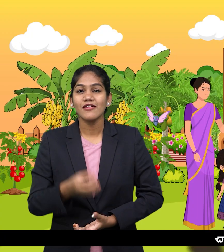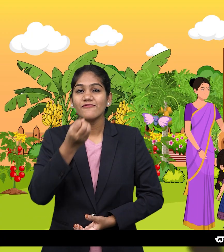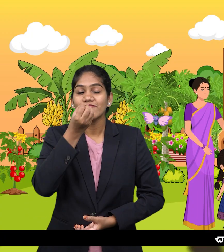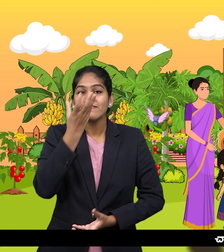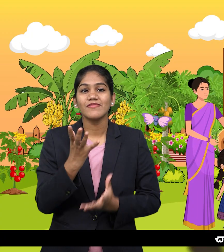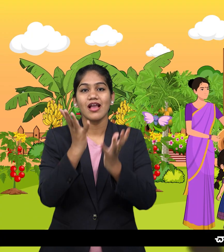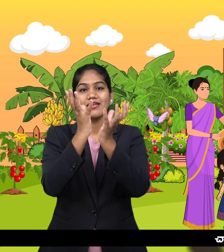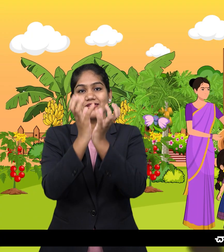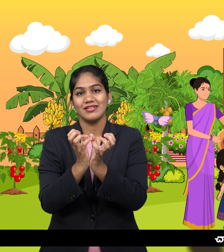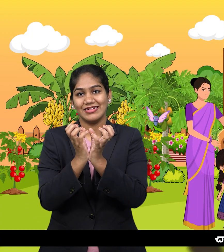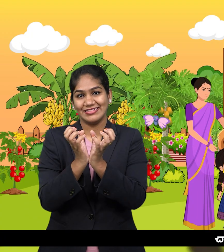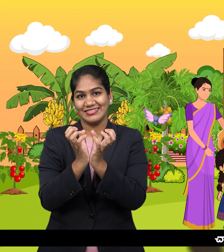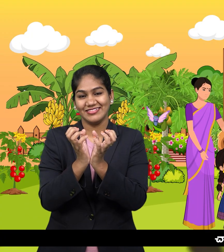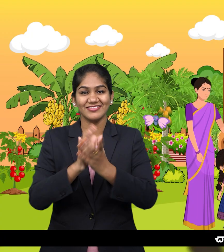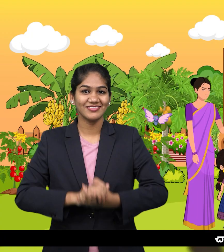చామంతి పువ్వు,